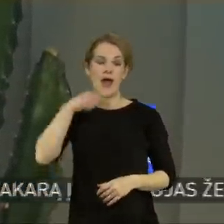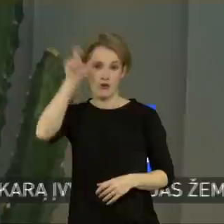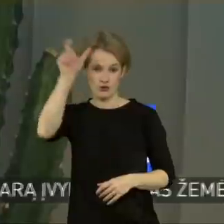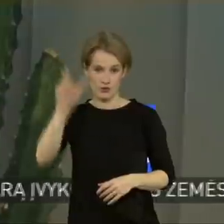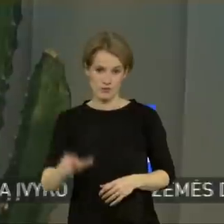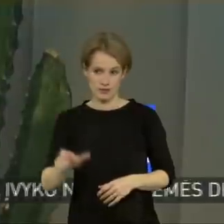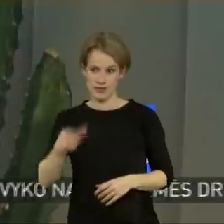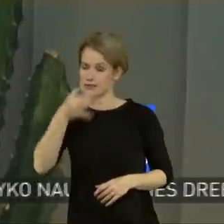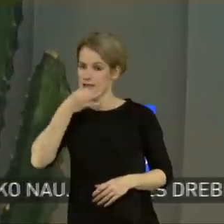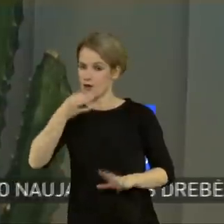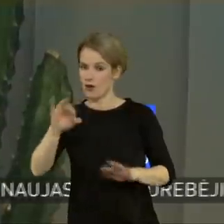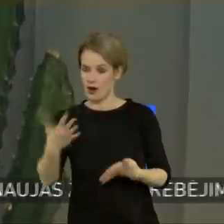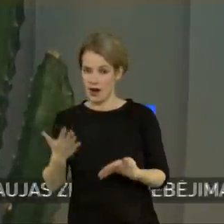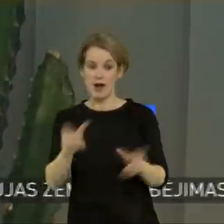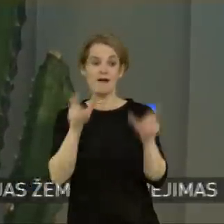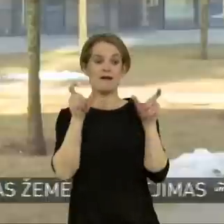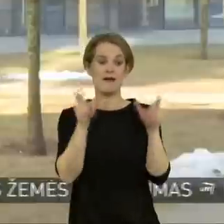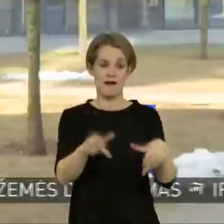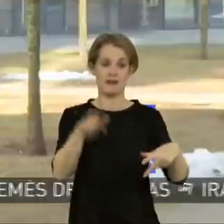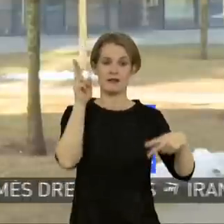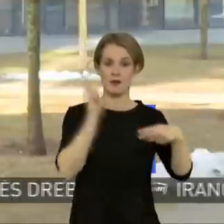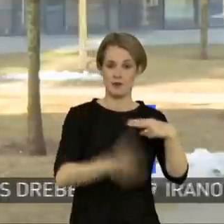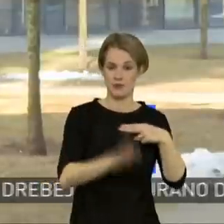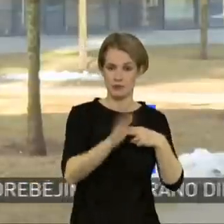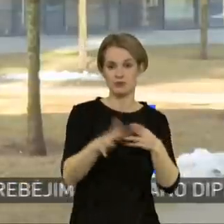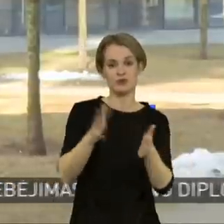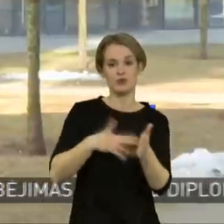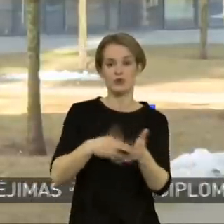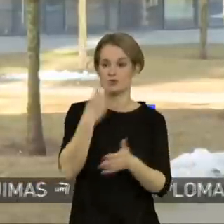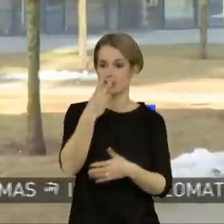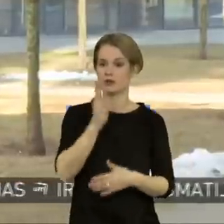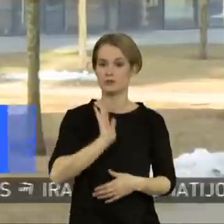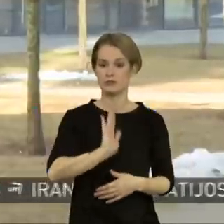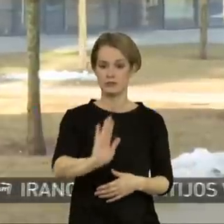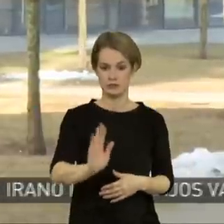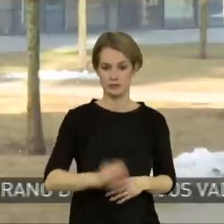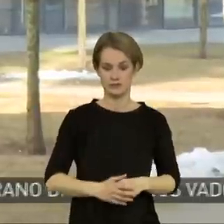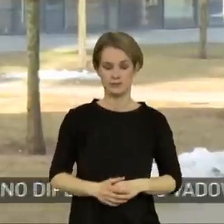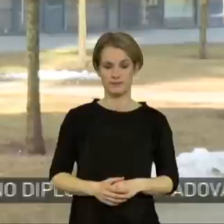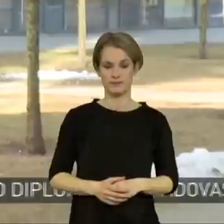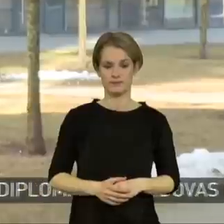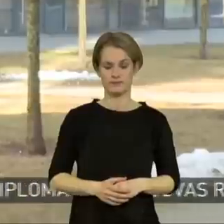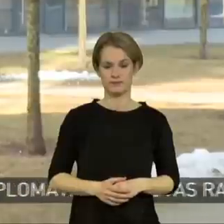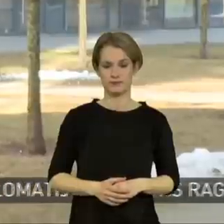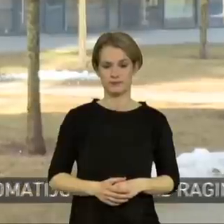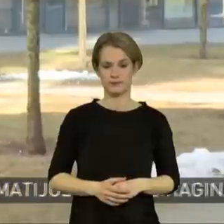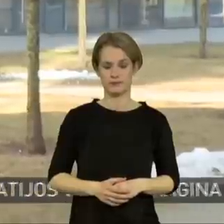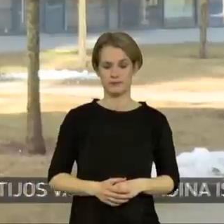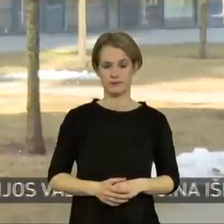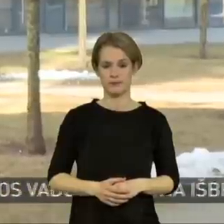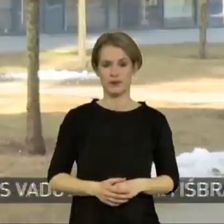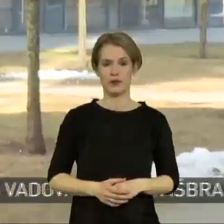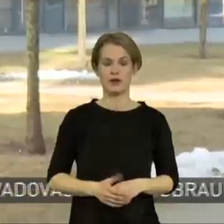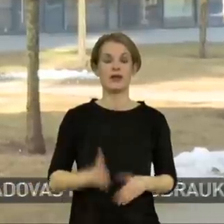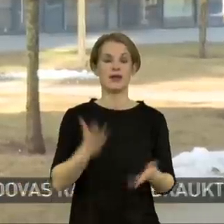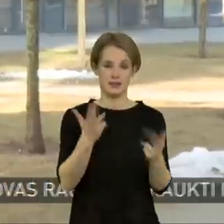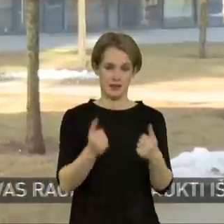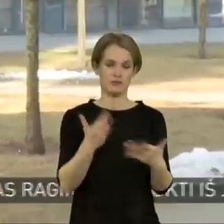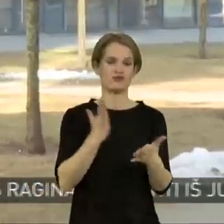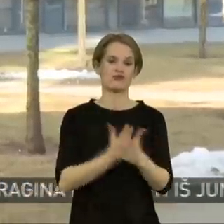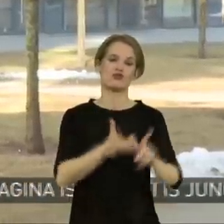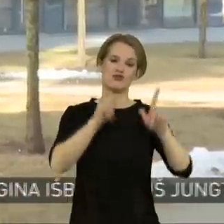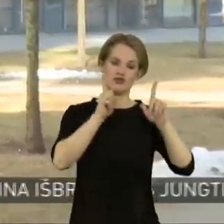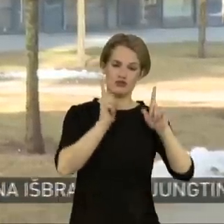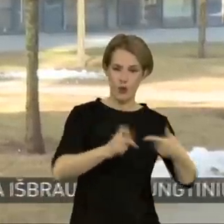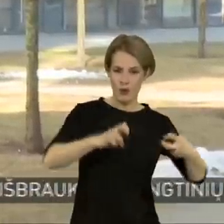pasimatys tik nuslūgus pandemijai. Aišku, vėlgi, tai yra, kaip sakyti, yra ir na, ir tos realios problemos, bet